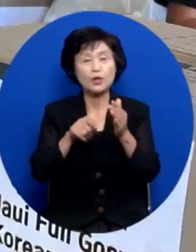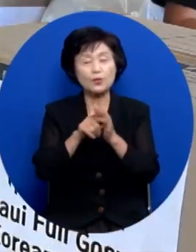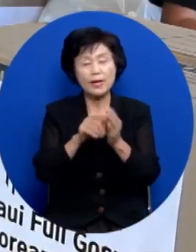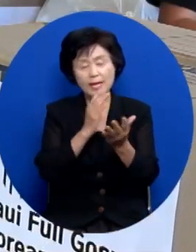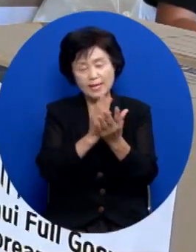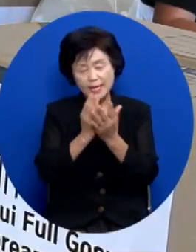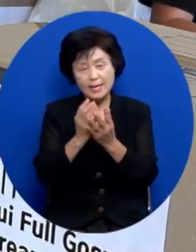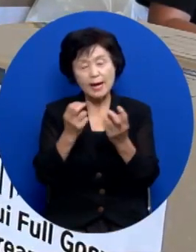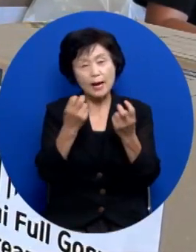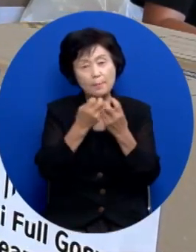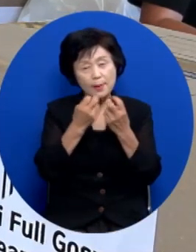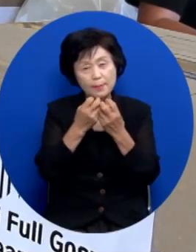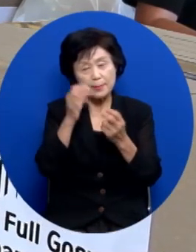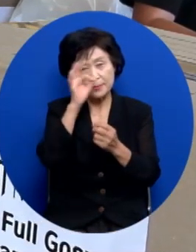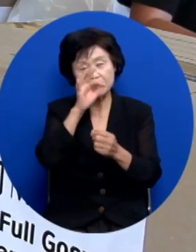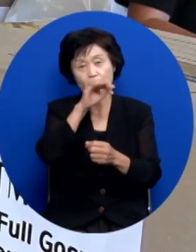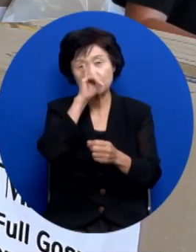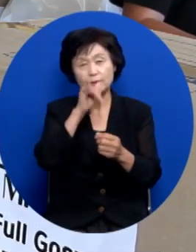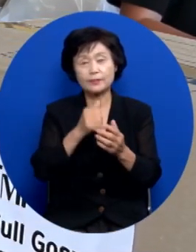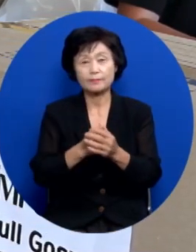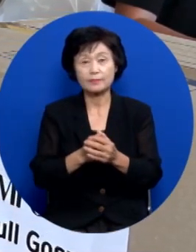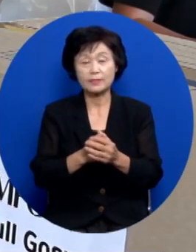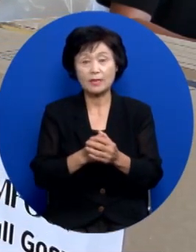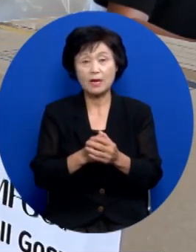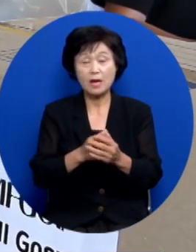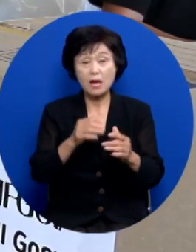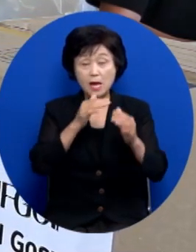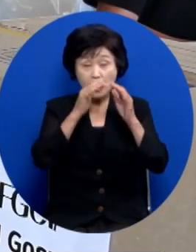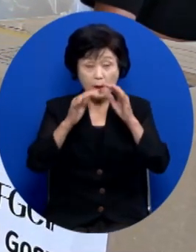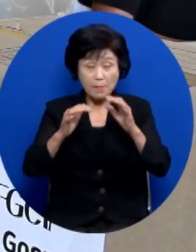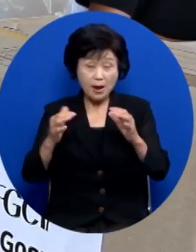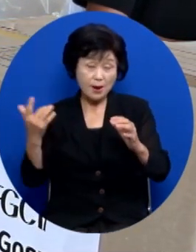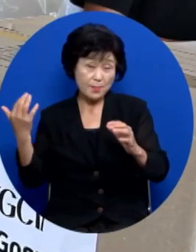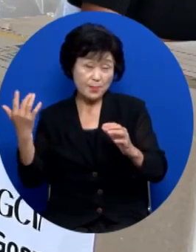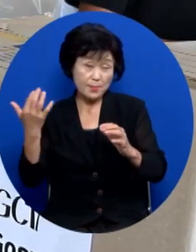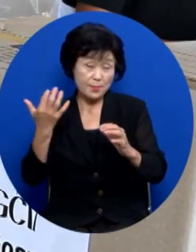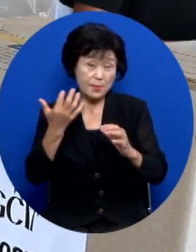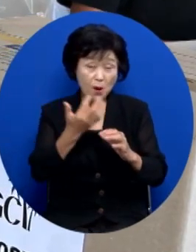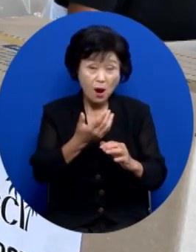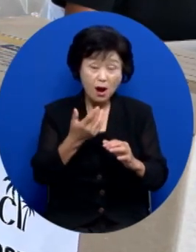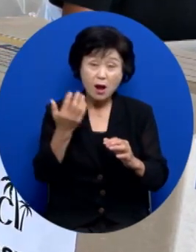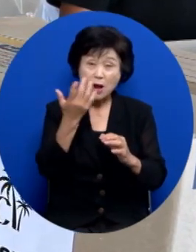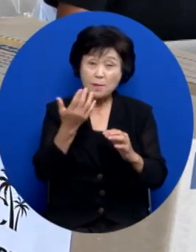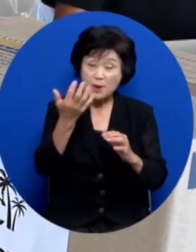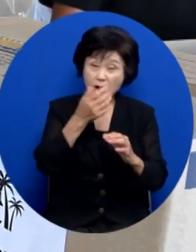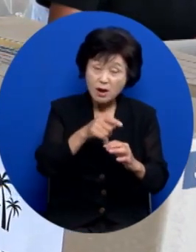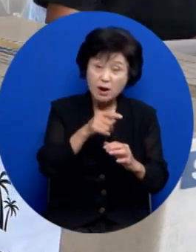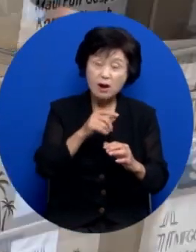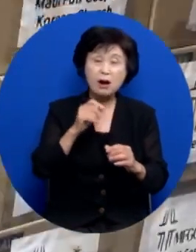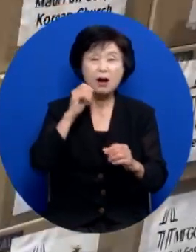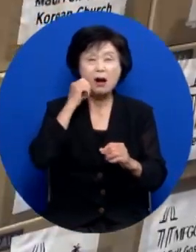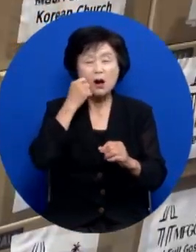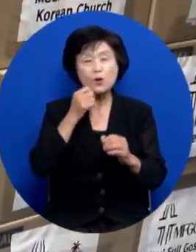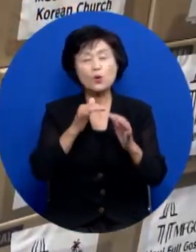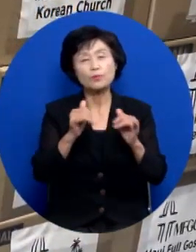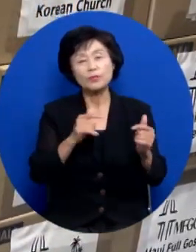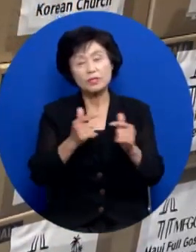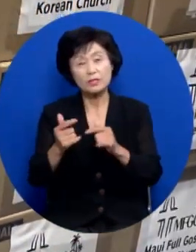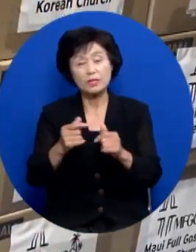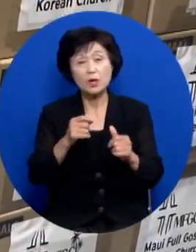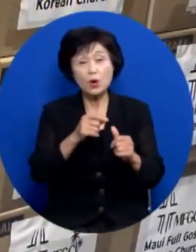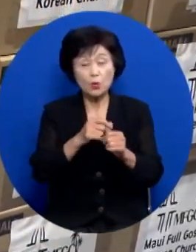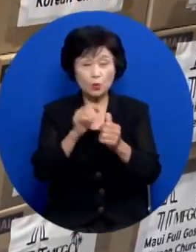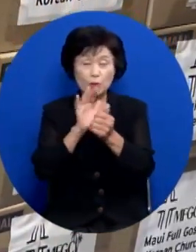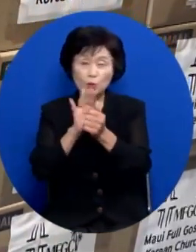방안들을 모색하고 있습니다. 민가를 덮친 산불로 인해 구호품 수급의 어려움과 이재민들을 위한 구호